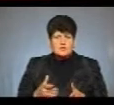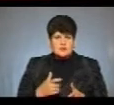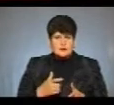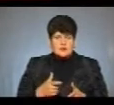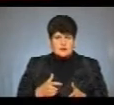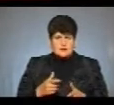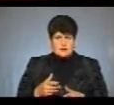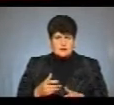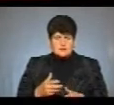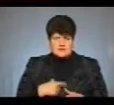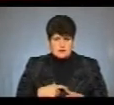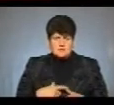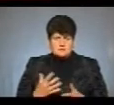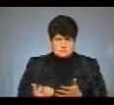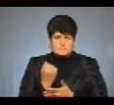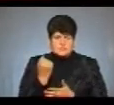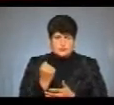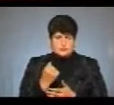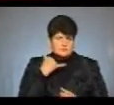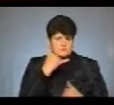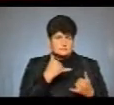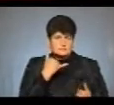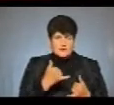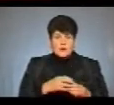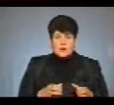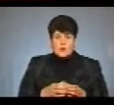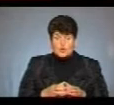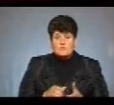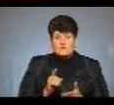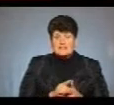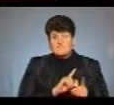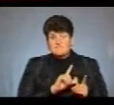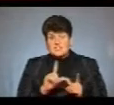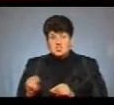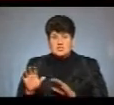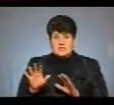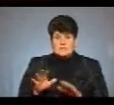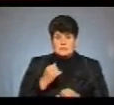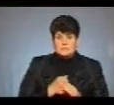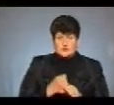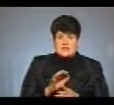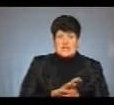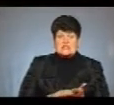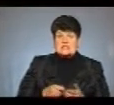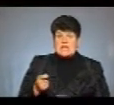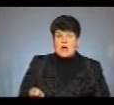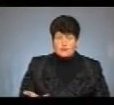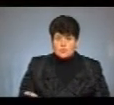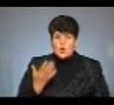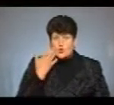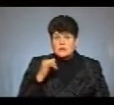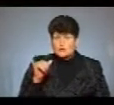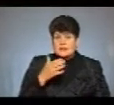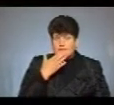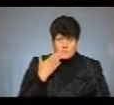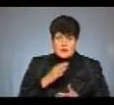виявляють вибухонебезпечні предмети по всій області. І тому група змушена виїжджати на відпрацювання заявок. Коли в них немає